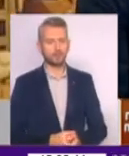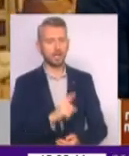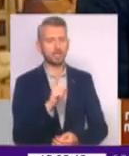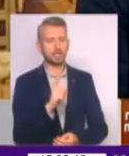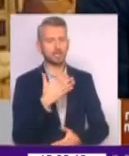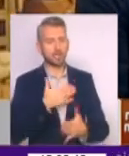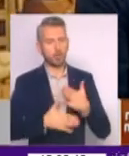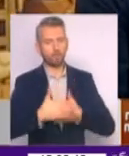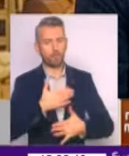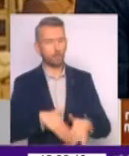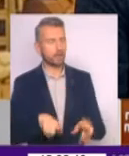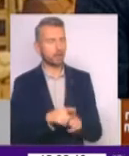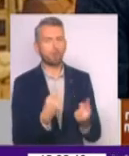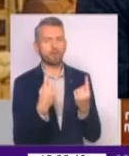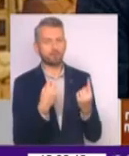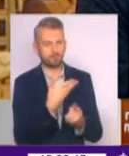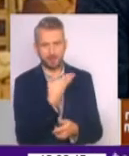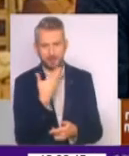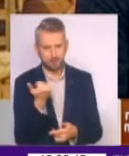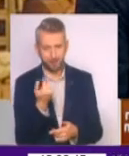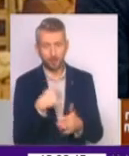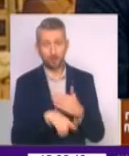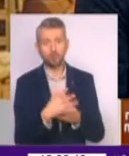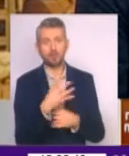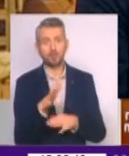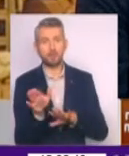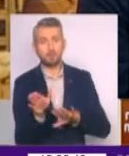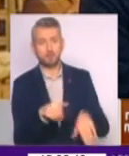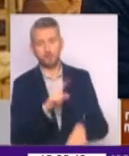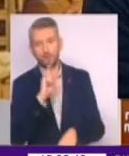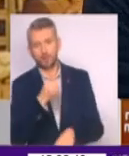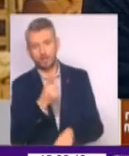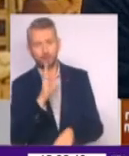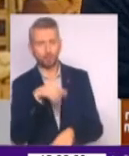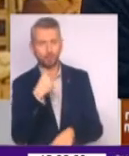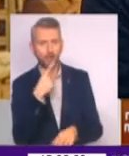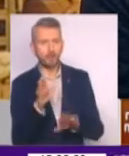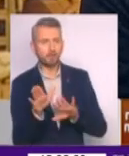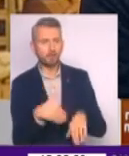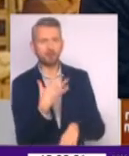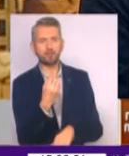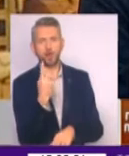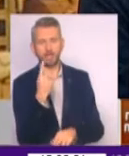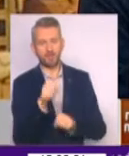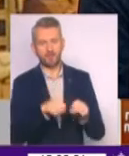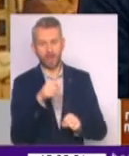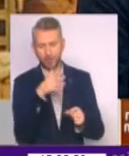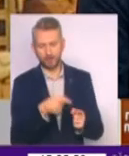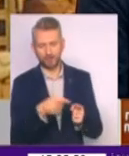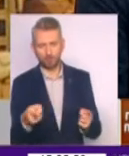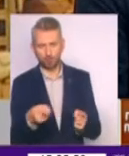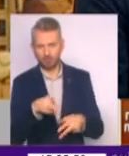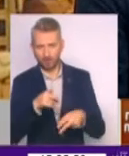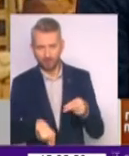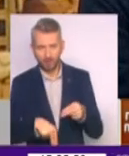задоволення такого великого немає, тому що ще минув рік, чи будемо казати, минув ще один велосезон, і